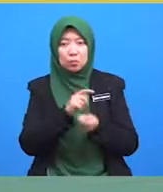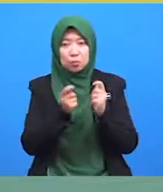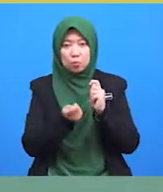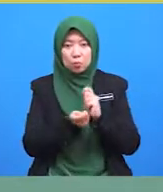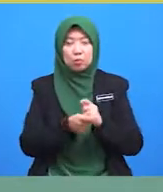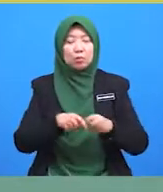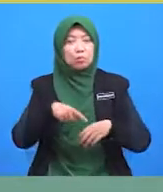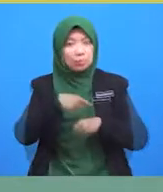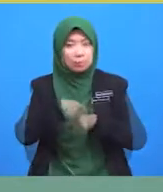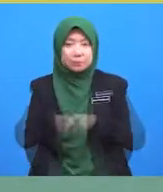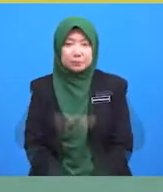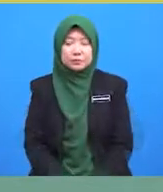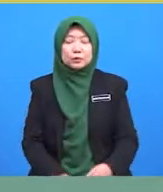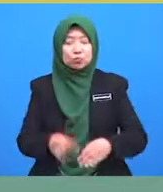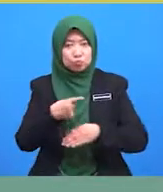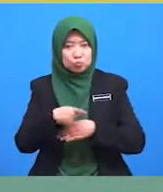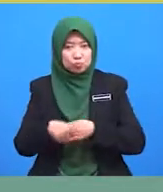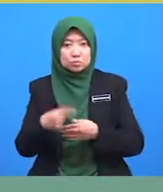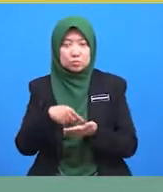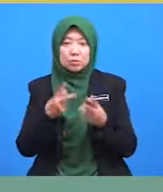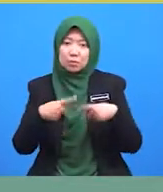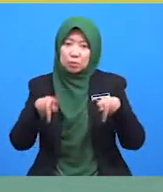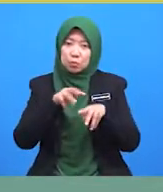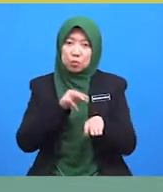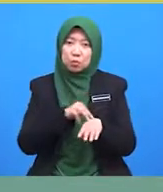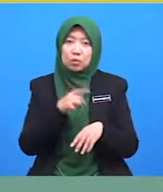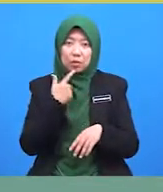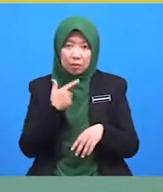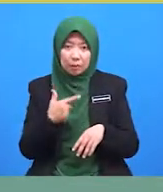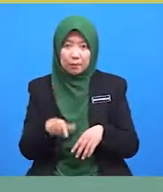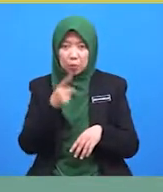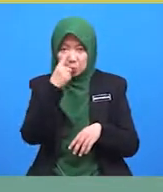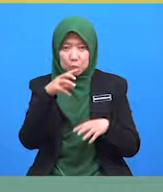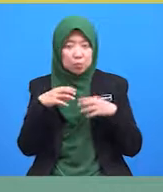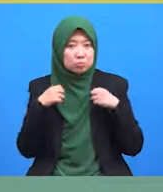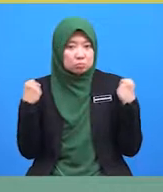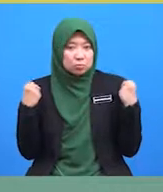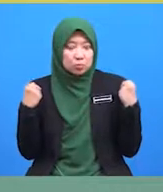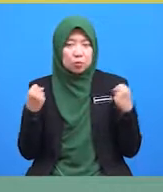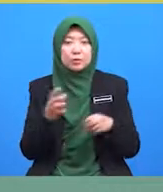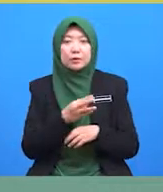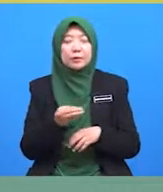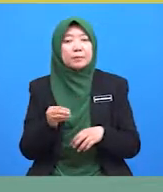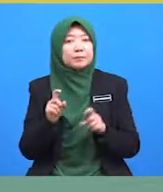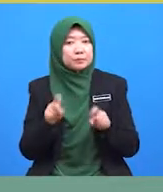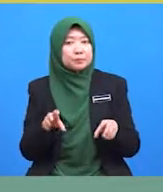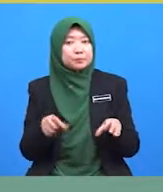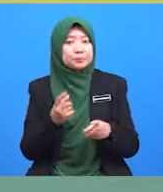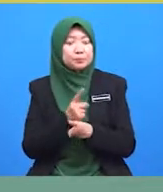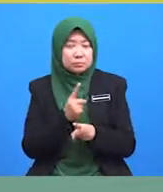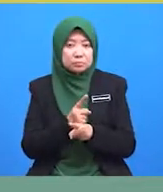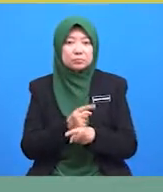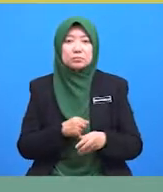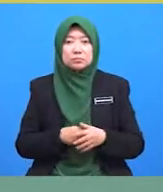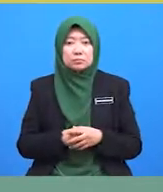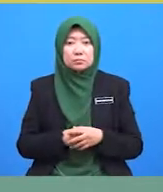menjadi luka. Luka ini memerlukan waktu yang lama untuk sembuh dan harus ditangani dengan